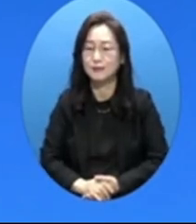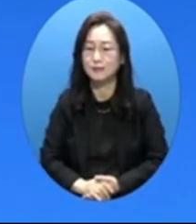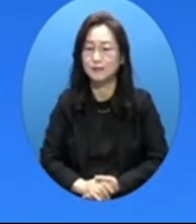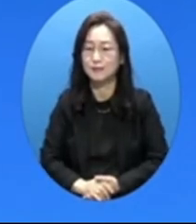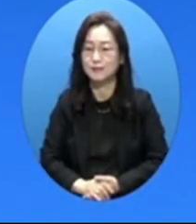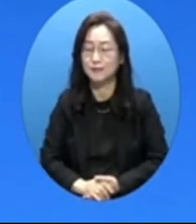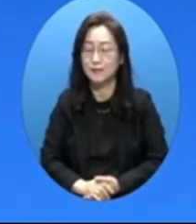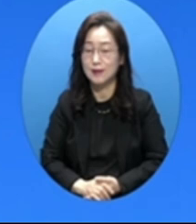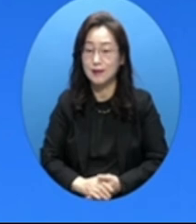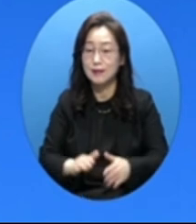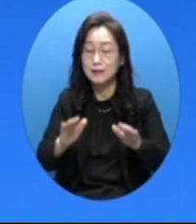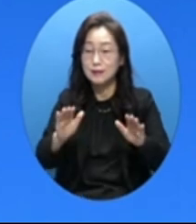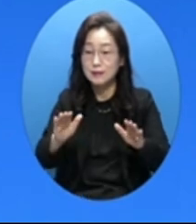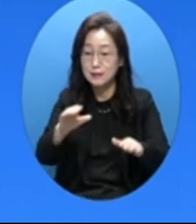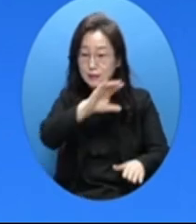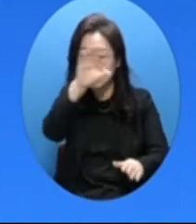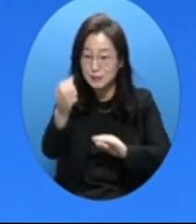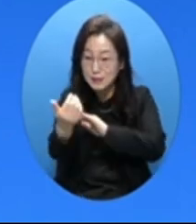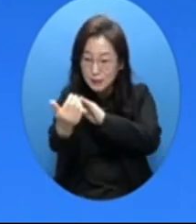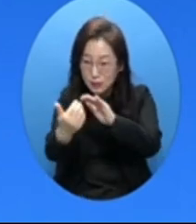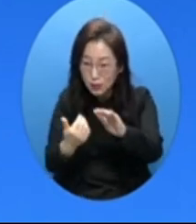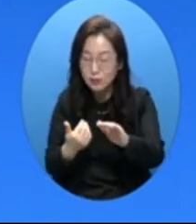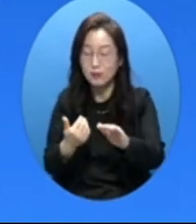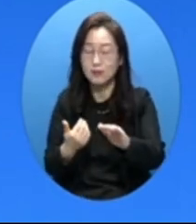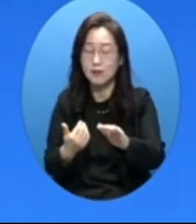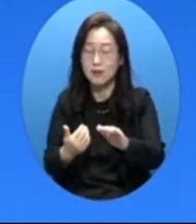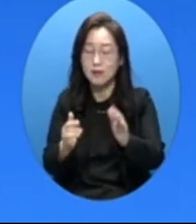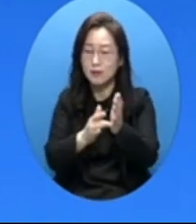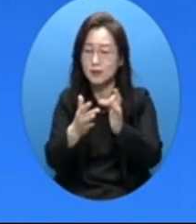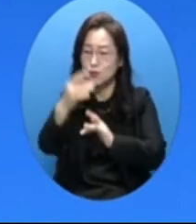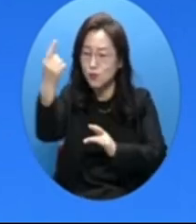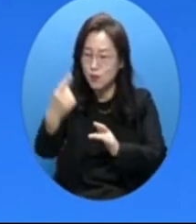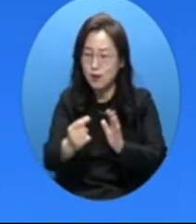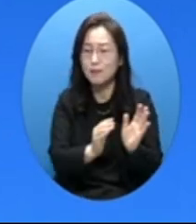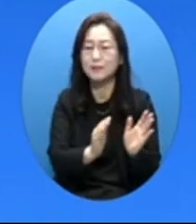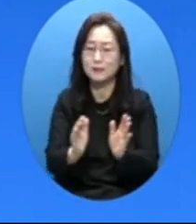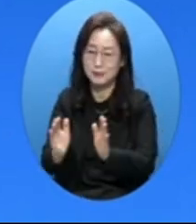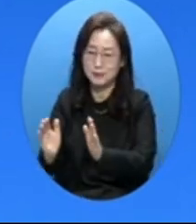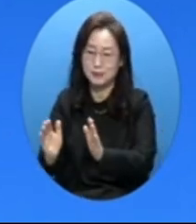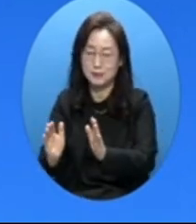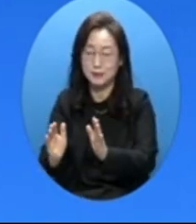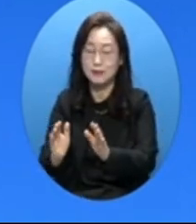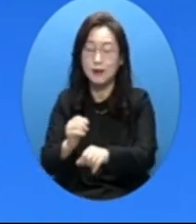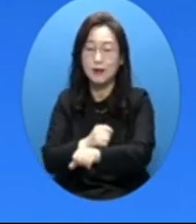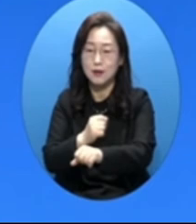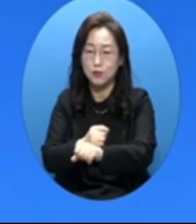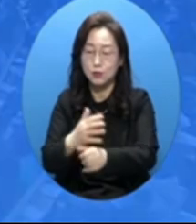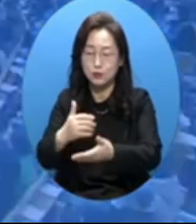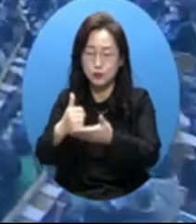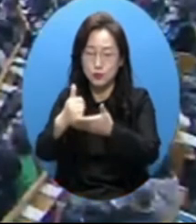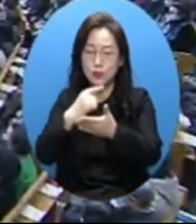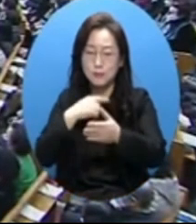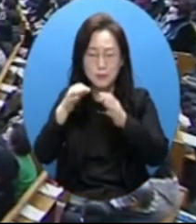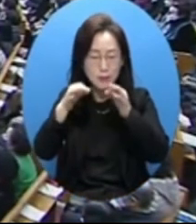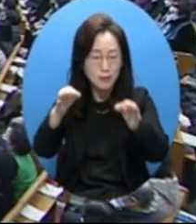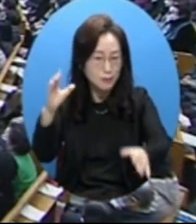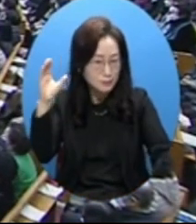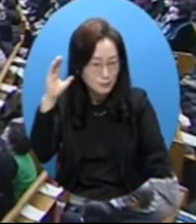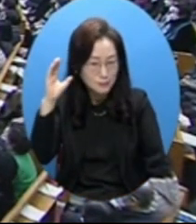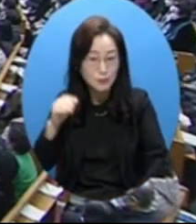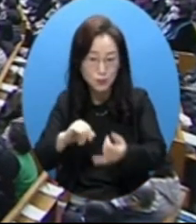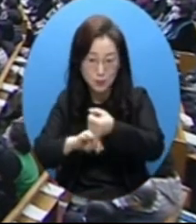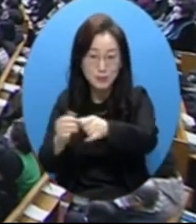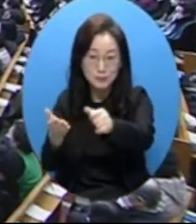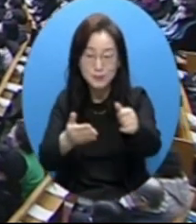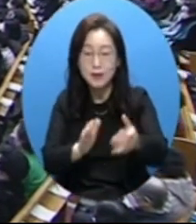대강자 기간에 우리 모두가 주무심을 예비하며 주님의 음성을 듣는 귀한 시간 되기를 바랍니다